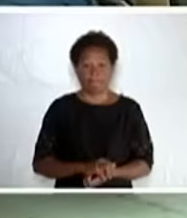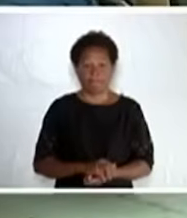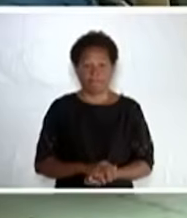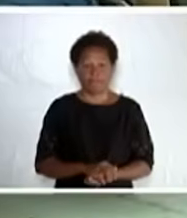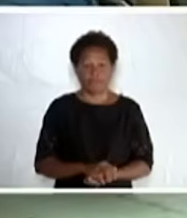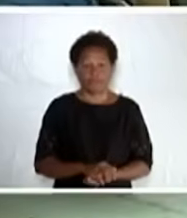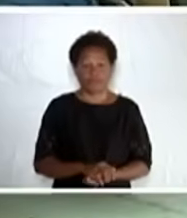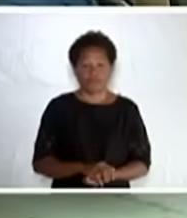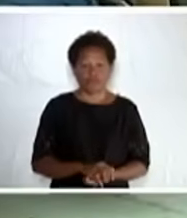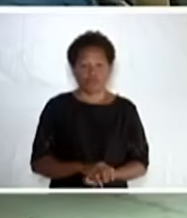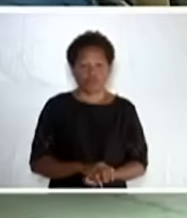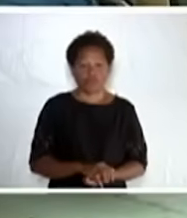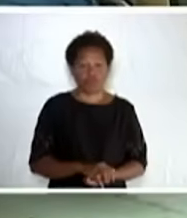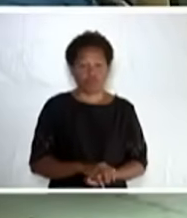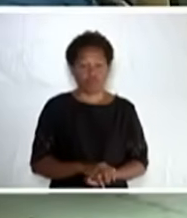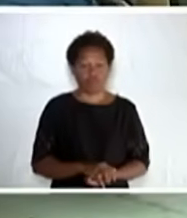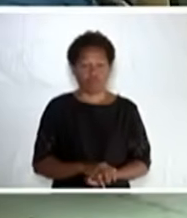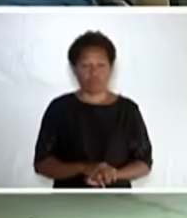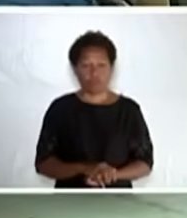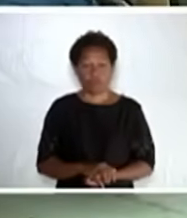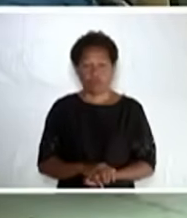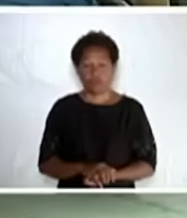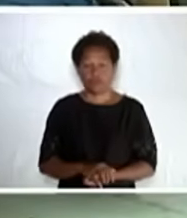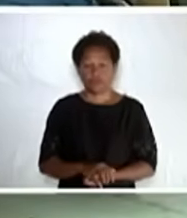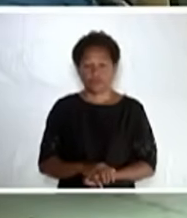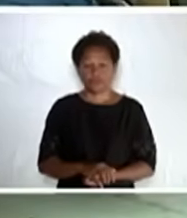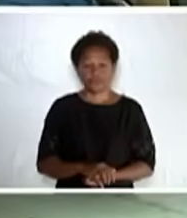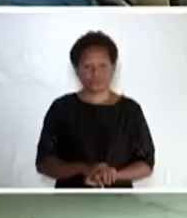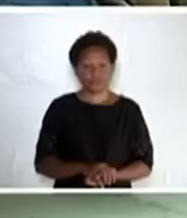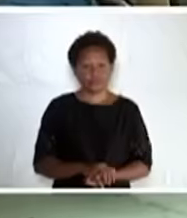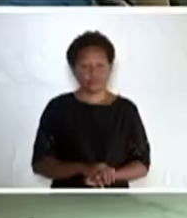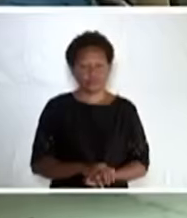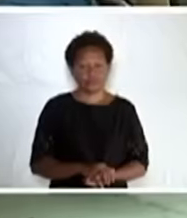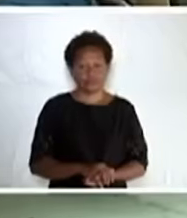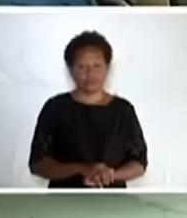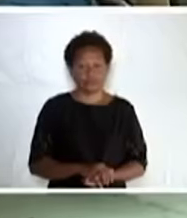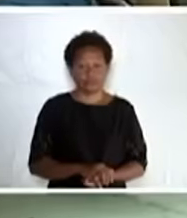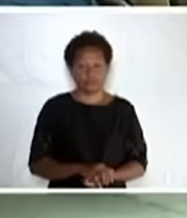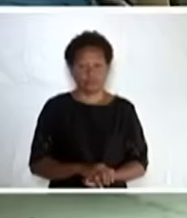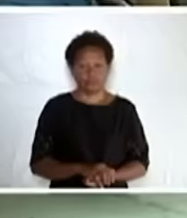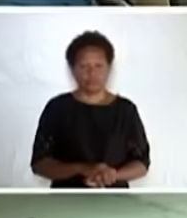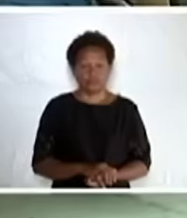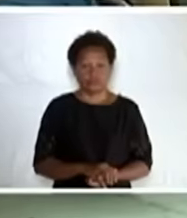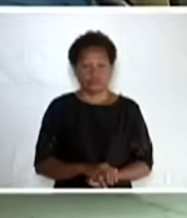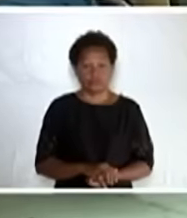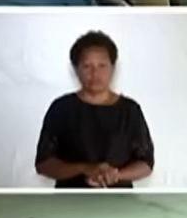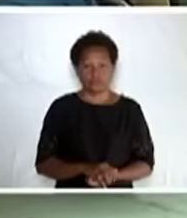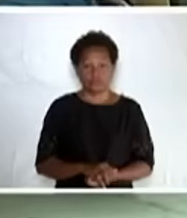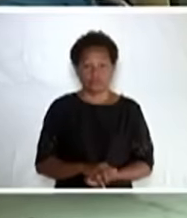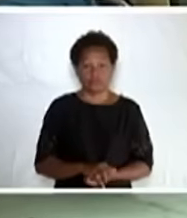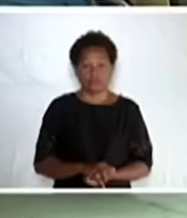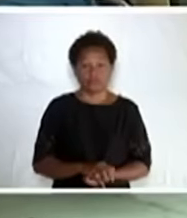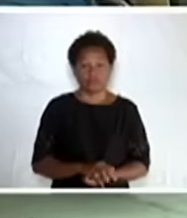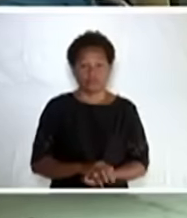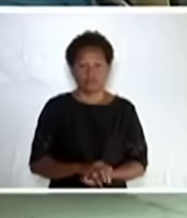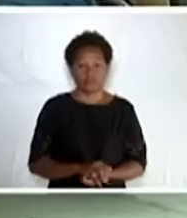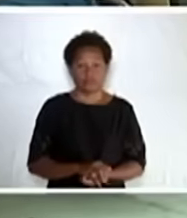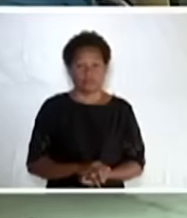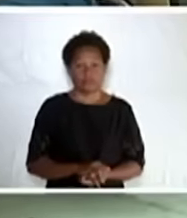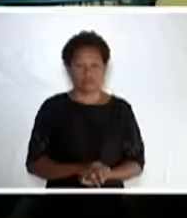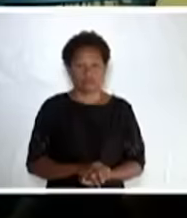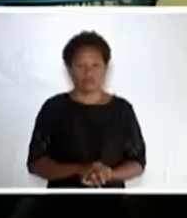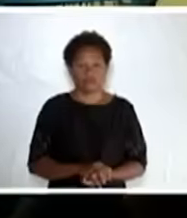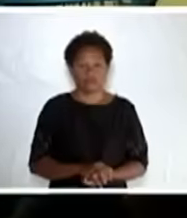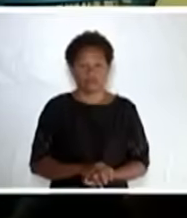ग्रैंड पैसिफिक होटल है वहाँ पर एक वो बड़ा सा पेड़ दिख रहा है, उसके नीचे चटाई बिछाकर मैं बैठी थी, बस में सफ़र करके आई थी।